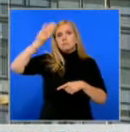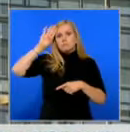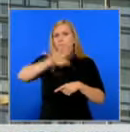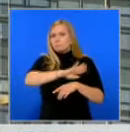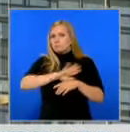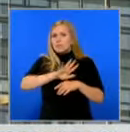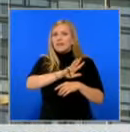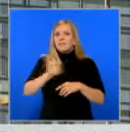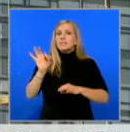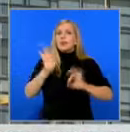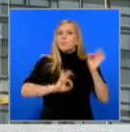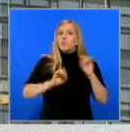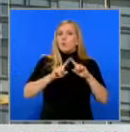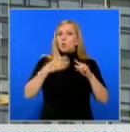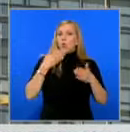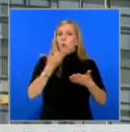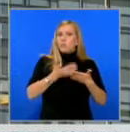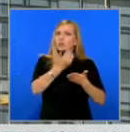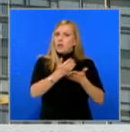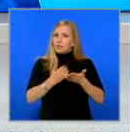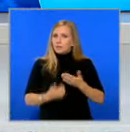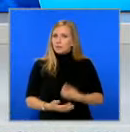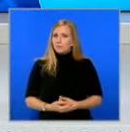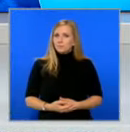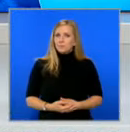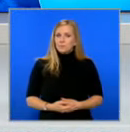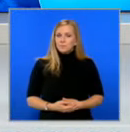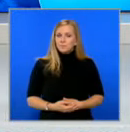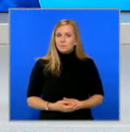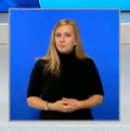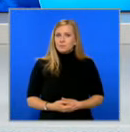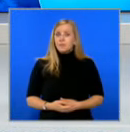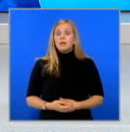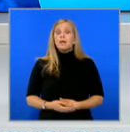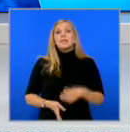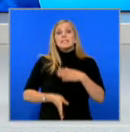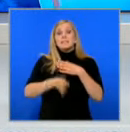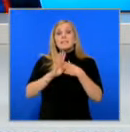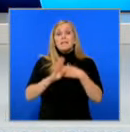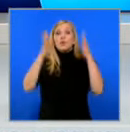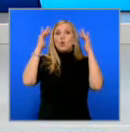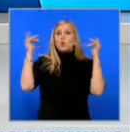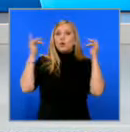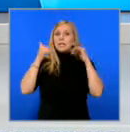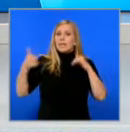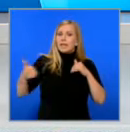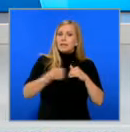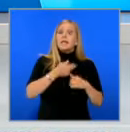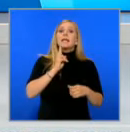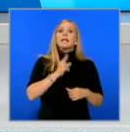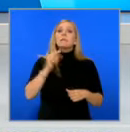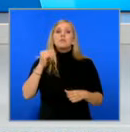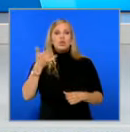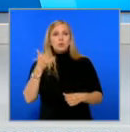обещанията си от началото на мандата севернокорейският лидер ким чен ун предложи